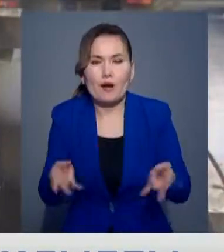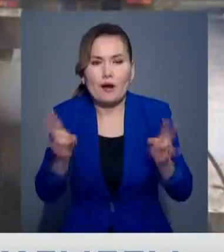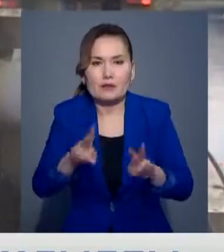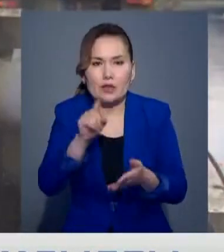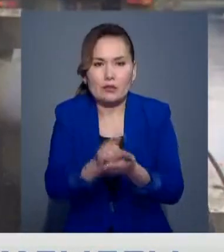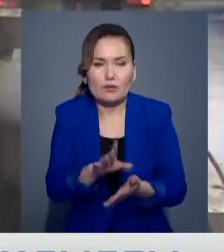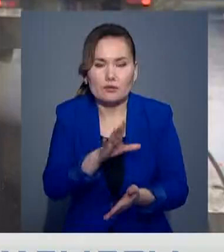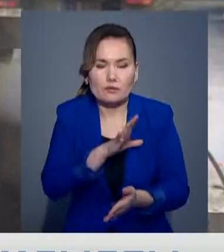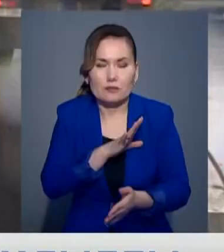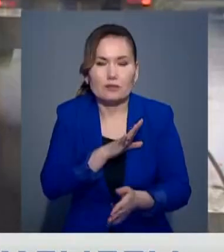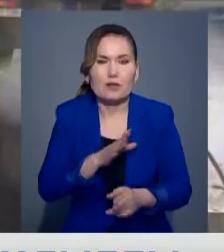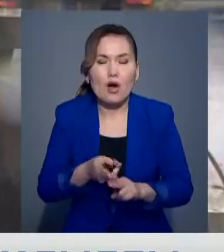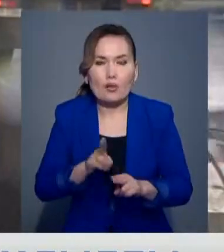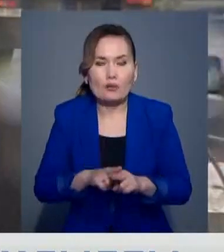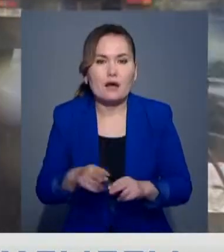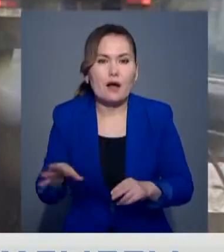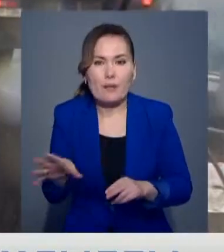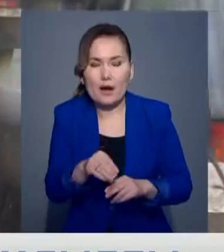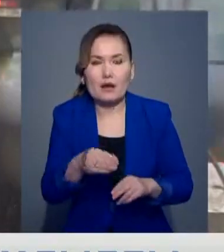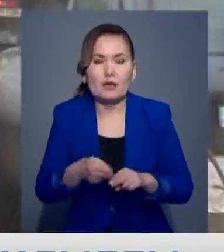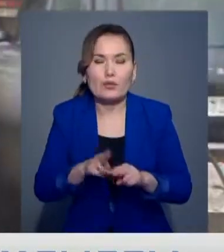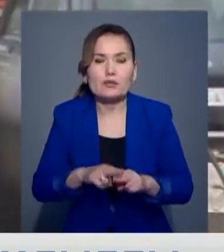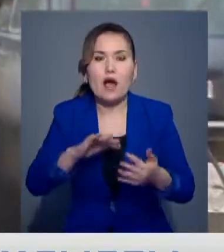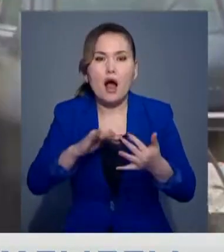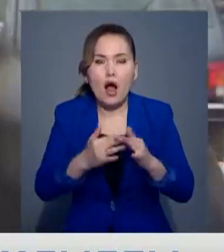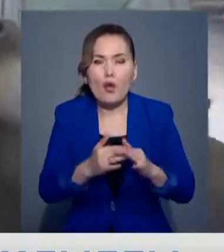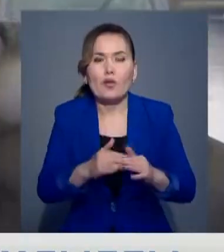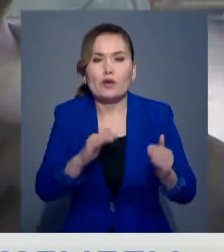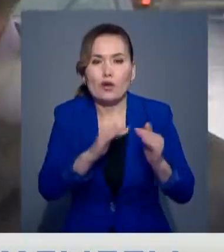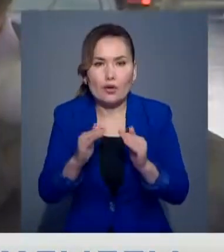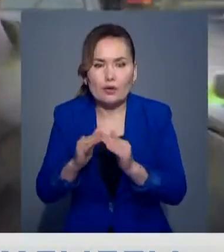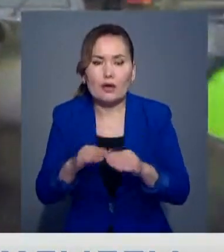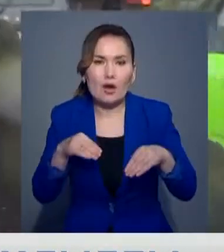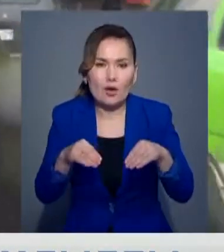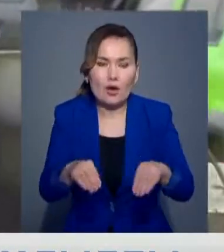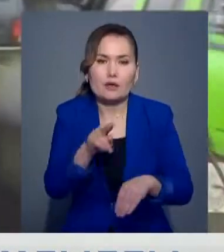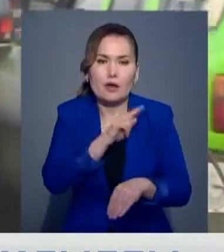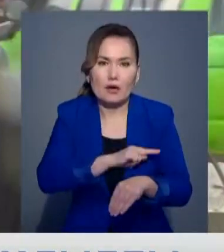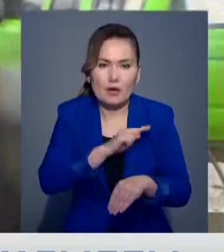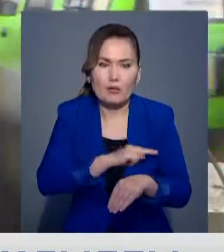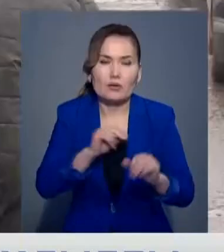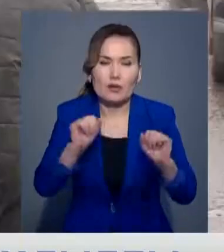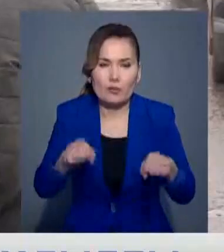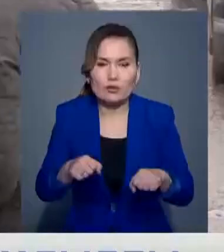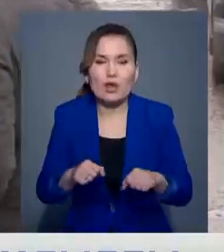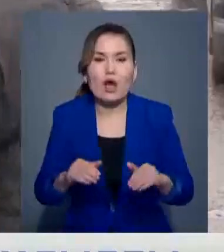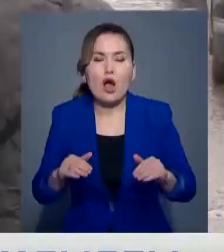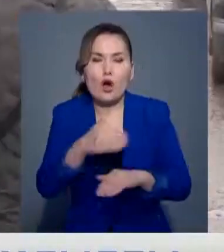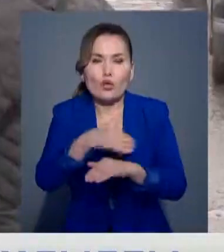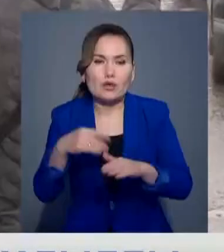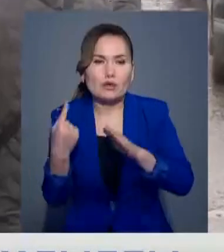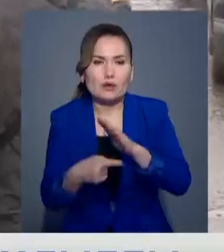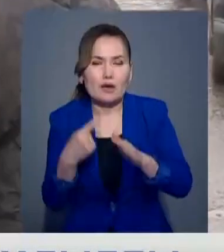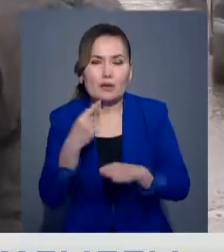жерде дуалдан шықпай жүре алады. Бау-бақшаларында үйдің шаруасын атқара берулеріне болады. Тек көшеде серуендеуге болмайды. Жалпы